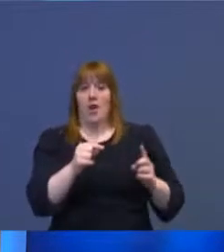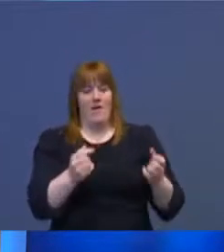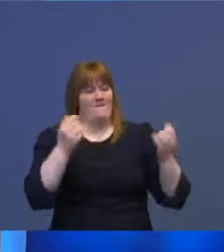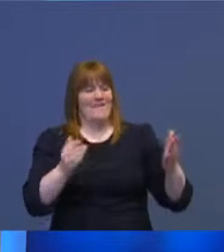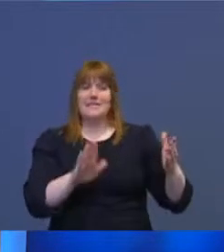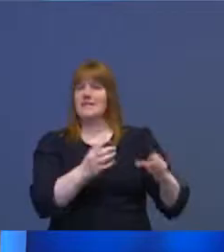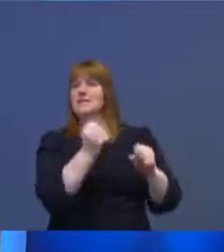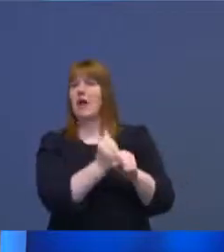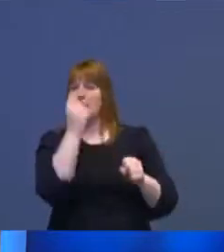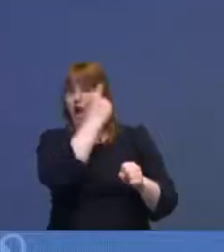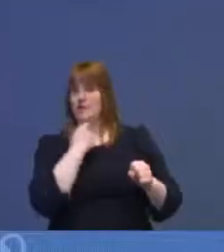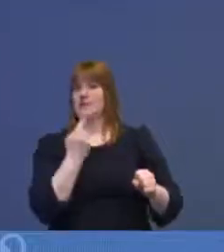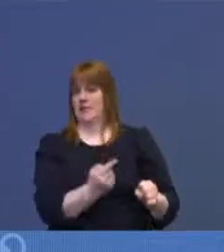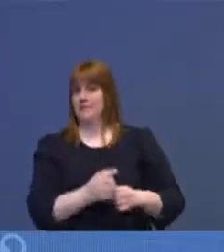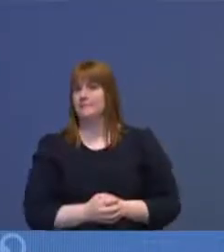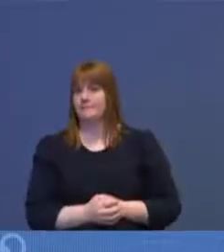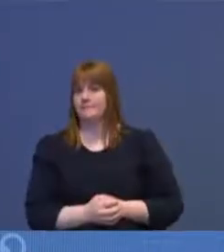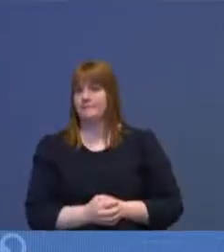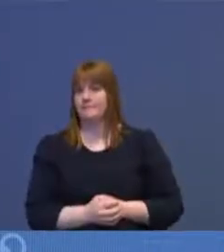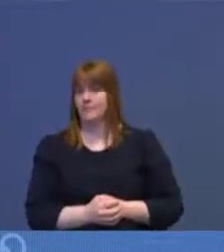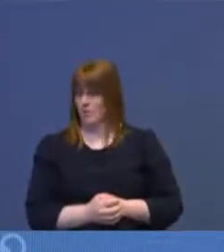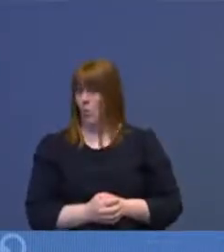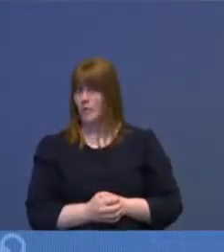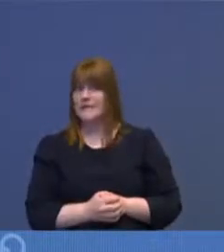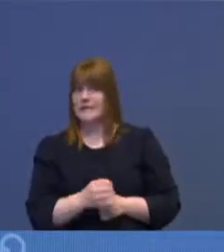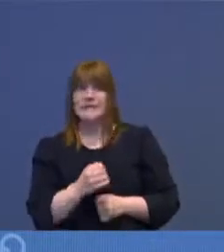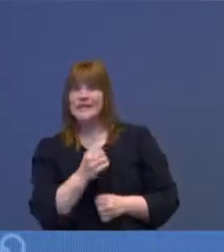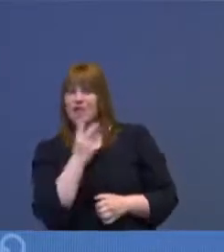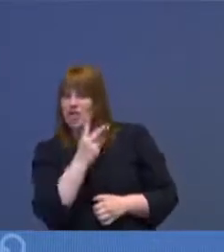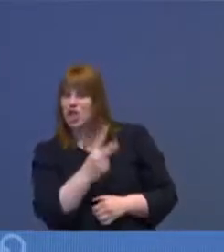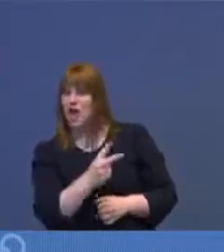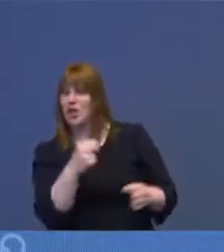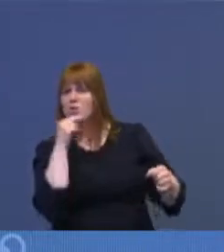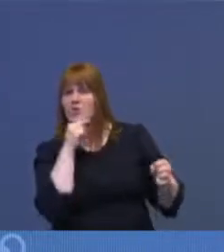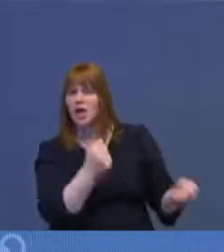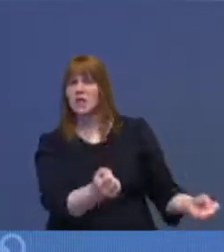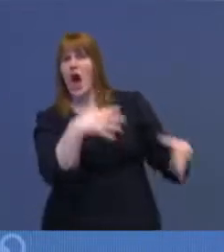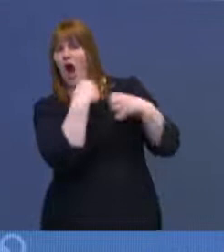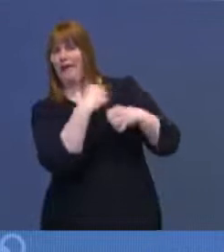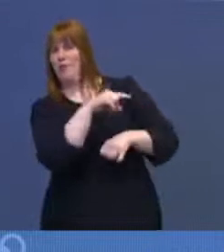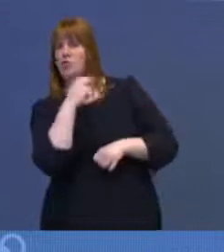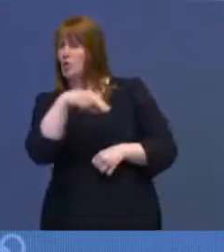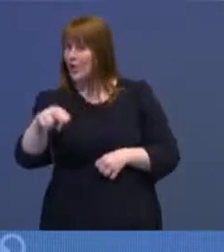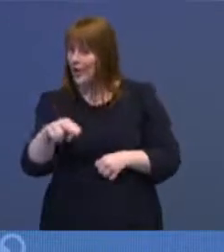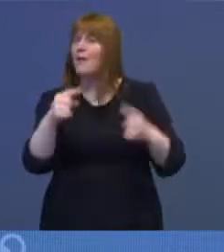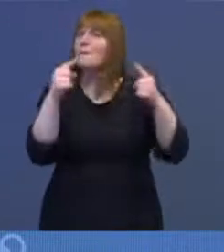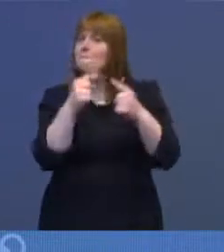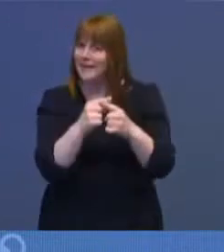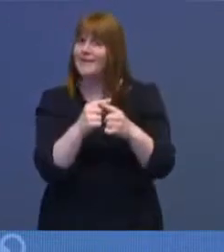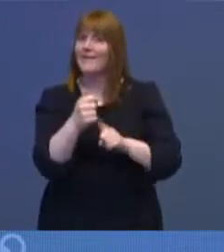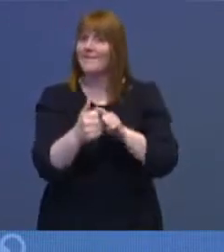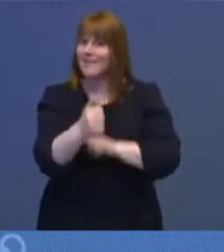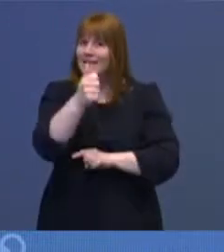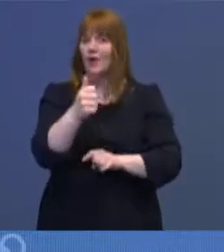Og selv om det ikke sannsynlig med et russisk angrep mot Norge, så må vi ta inn over oss at vi har fått en farligere og mer